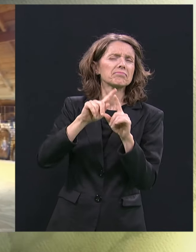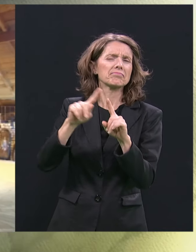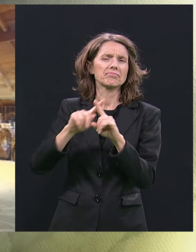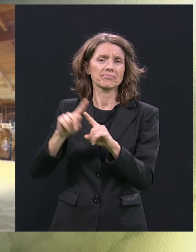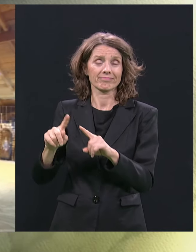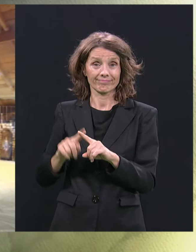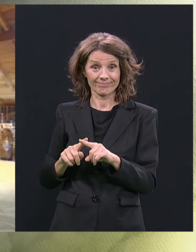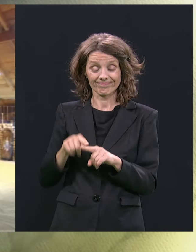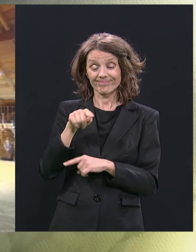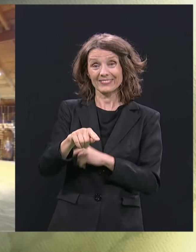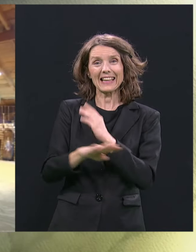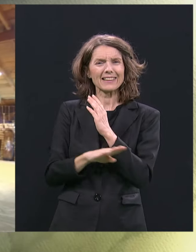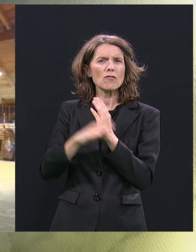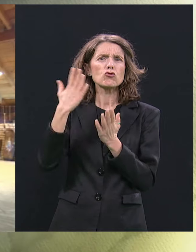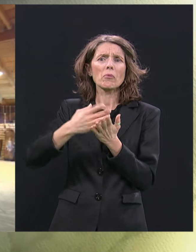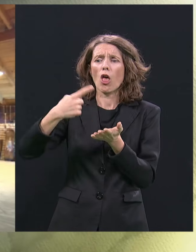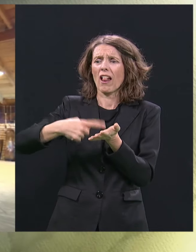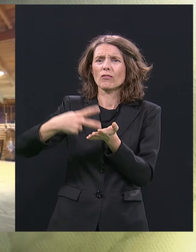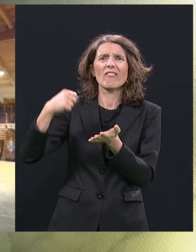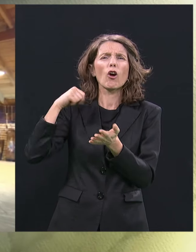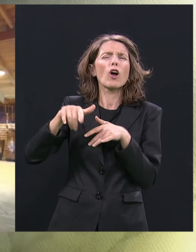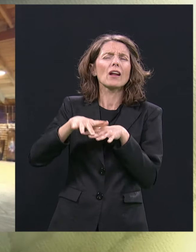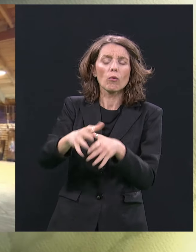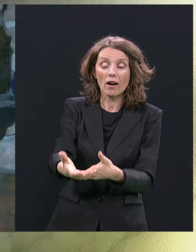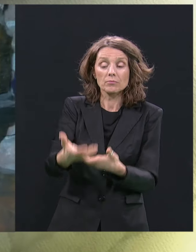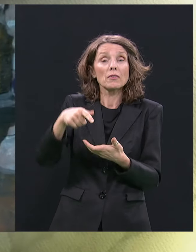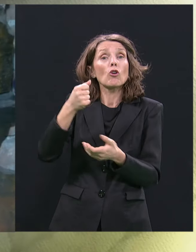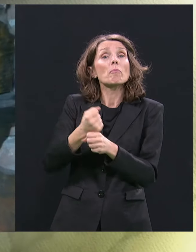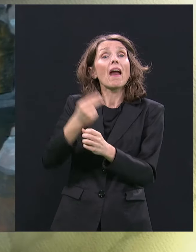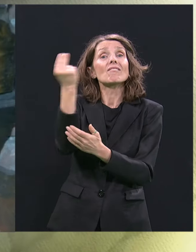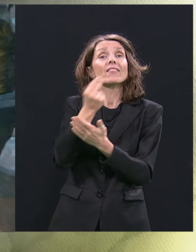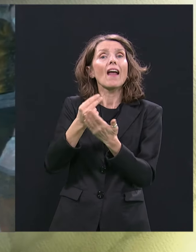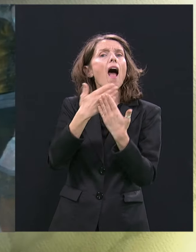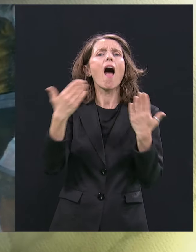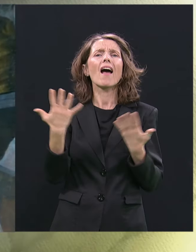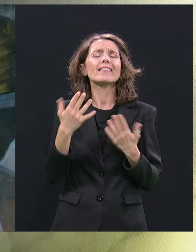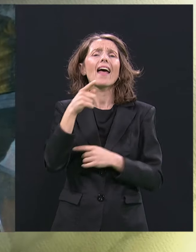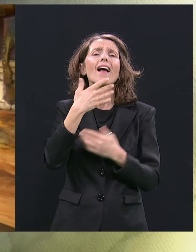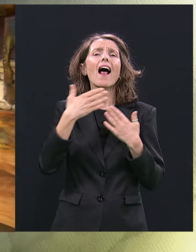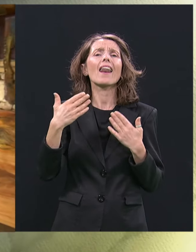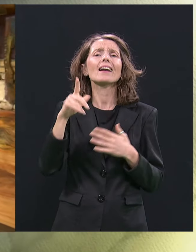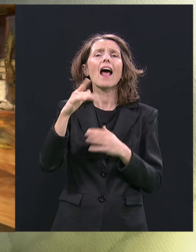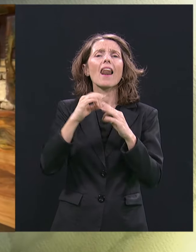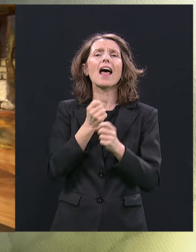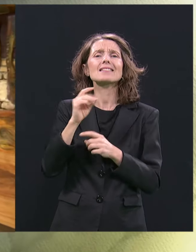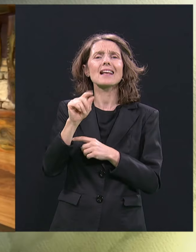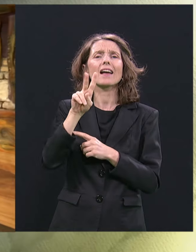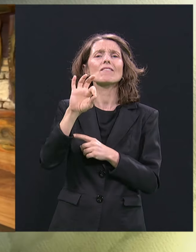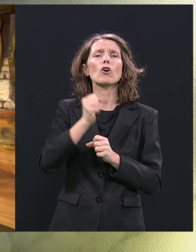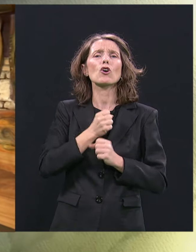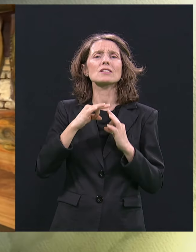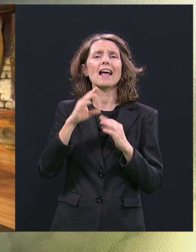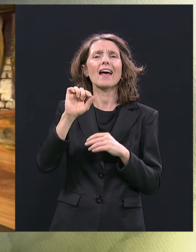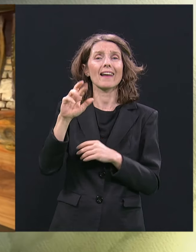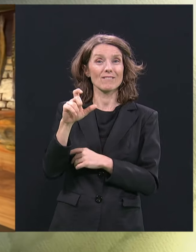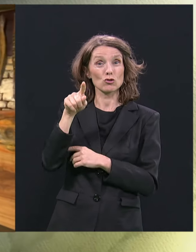Umetnička dela od fosilizovanog drveta pronašla su svoje mesto u galeriji Lazar Vozarević. Potkrovlje galerije sa reprezentativnim krovom